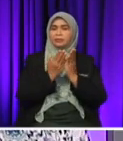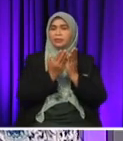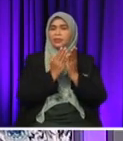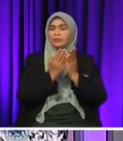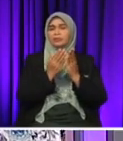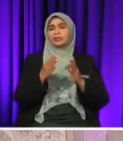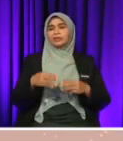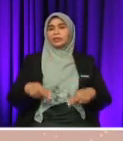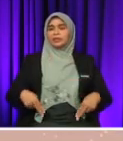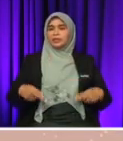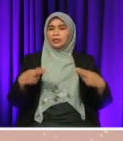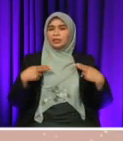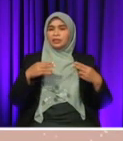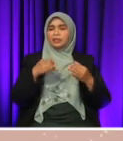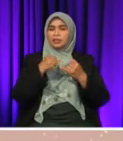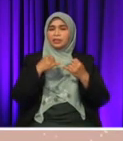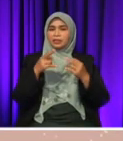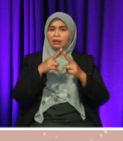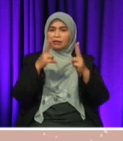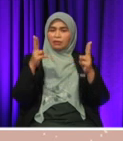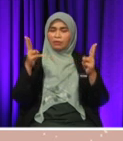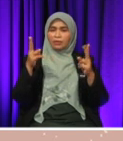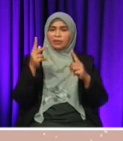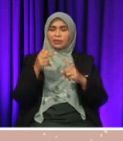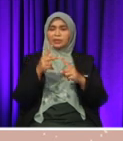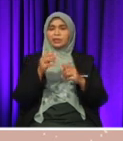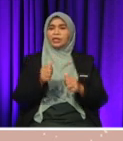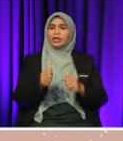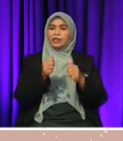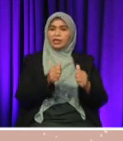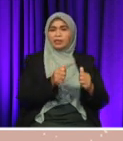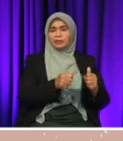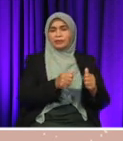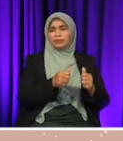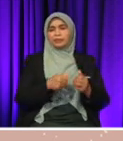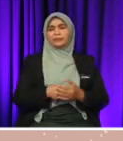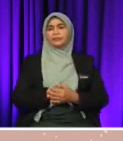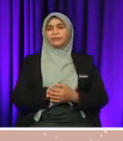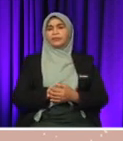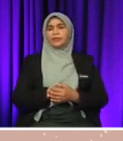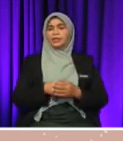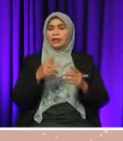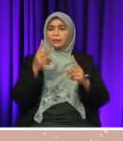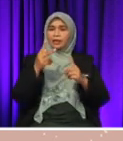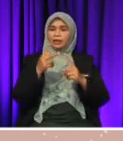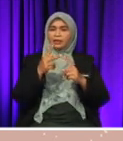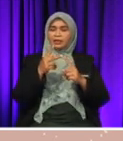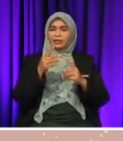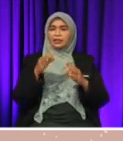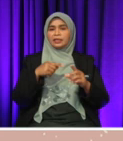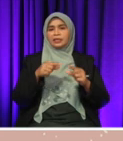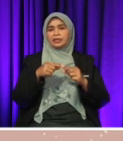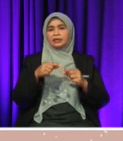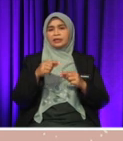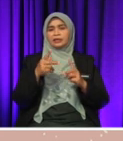kehidupan di ikat ruang ketika mengatur gerak ke pintu pencipta jadi dalam bait rangkap